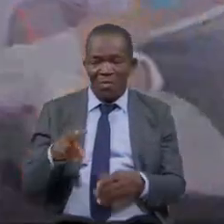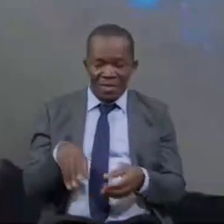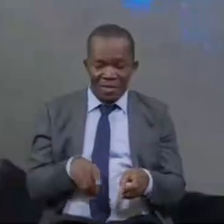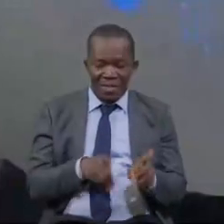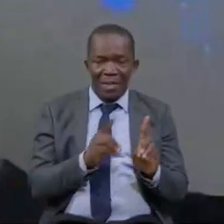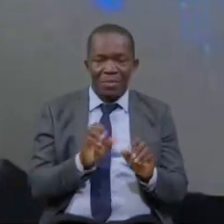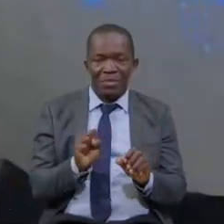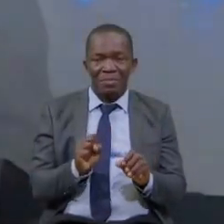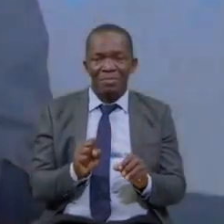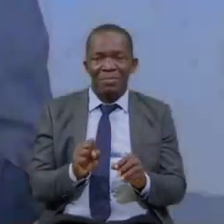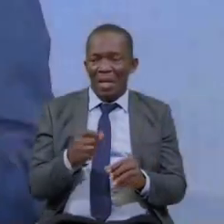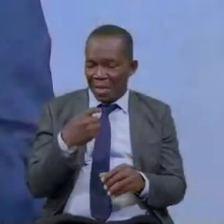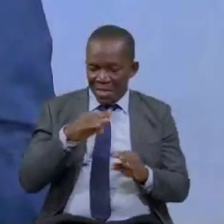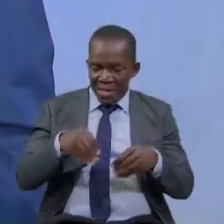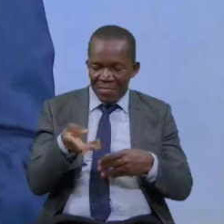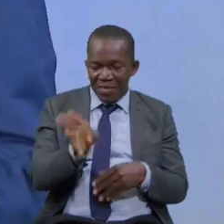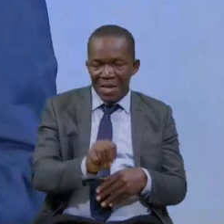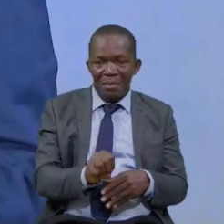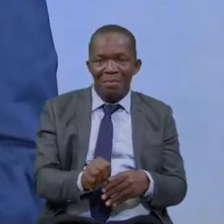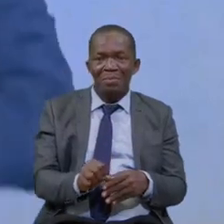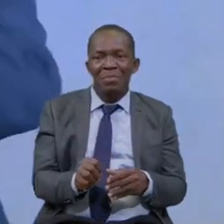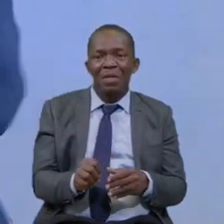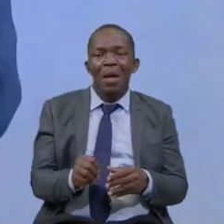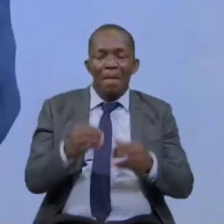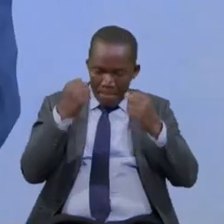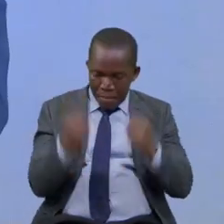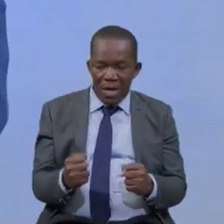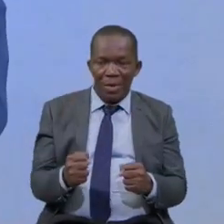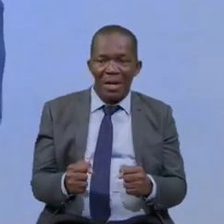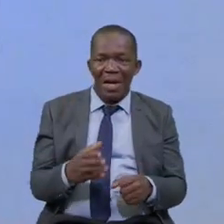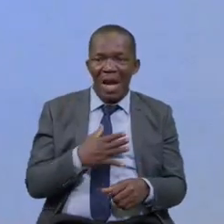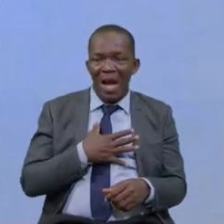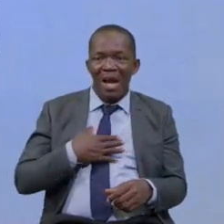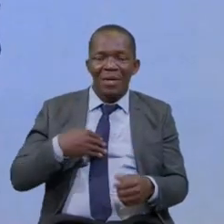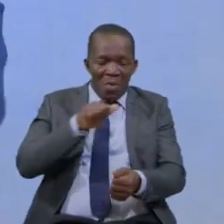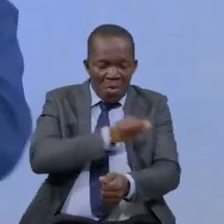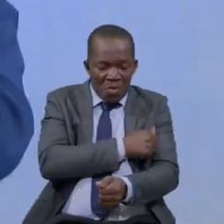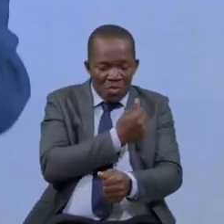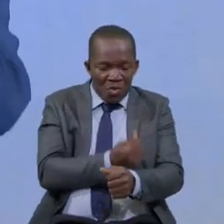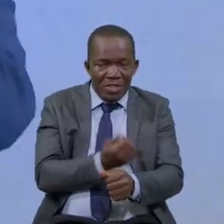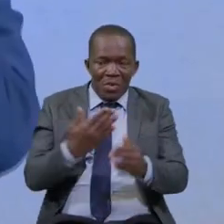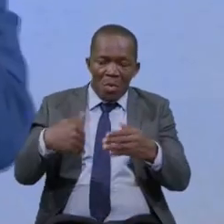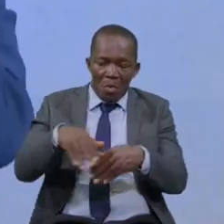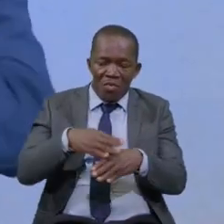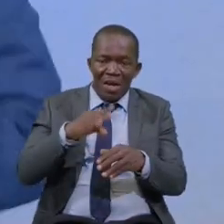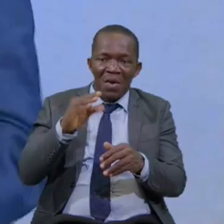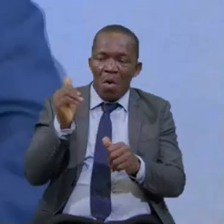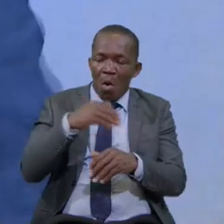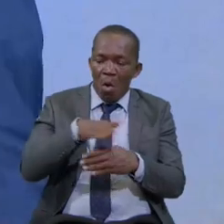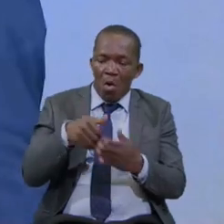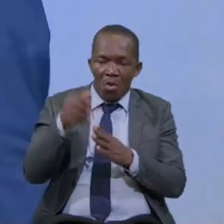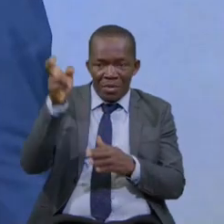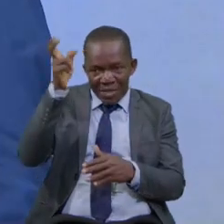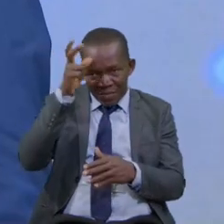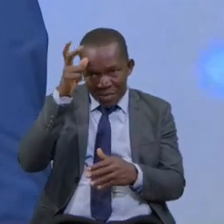donna force et pouvoir sur tous les démons avec la puissance de